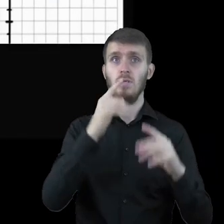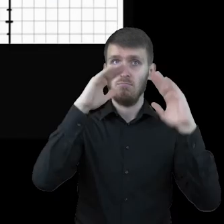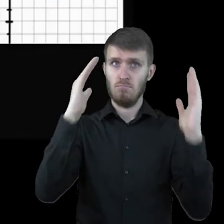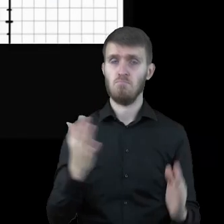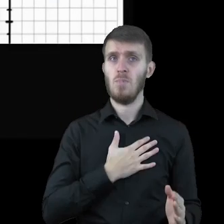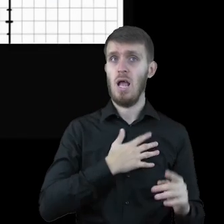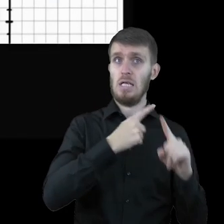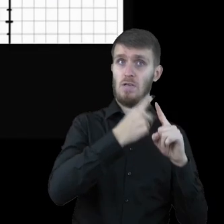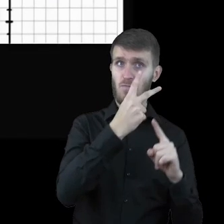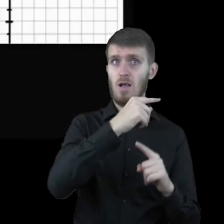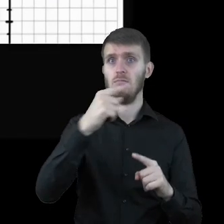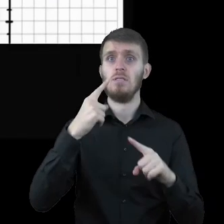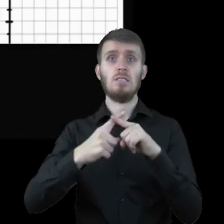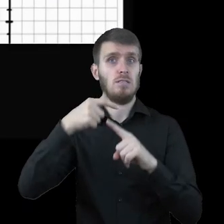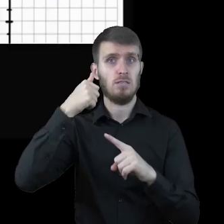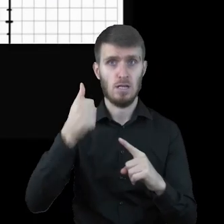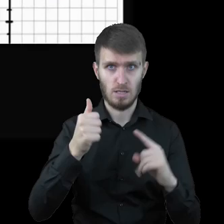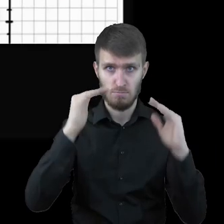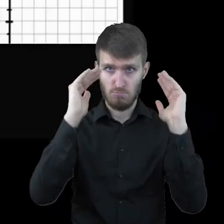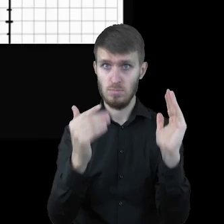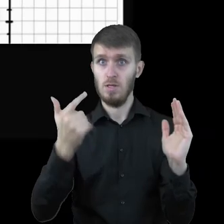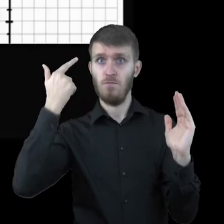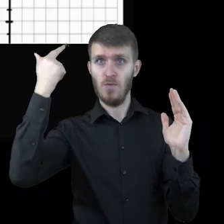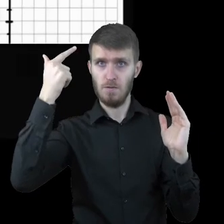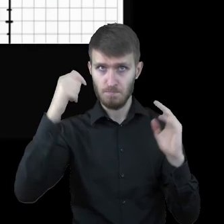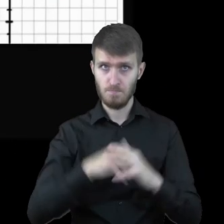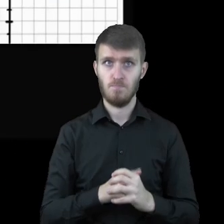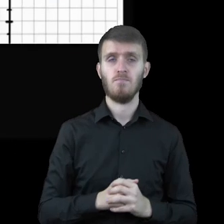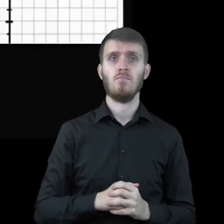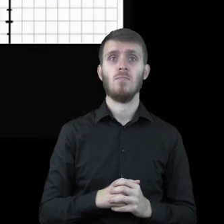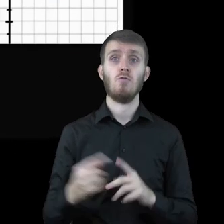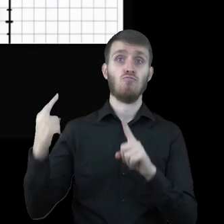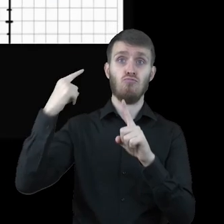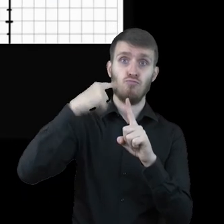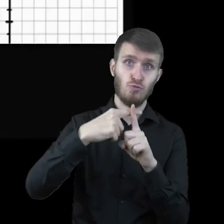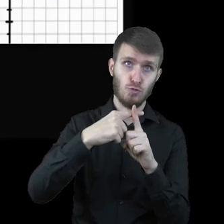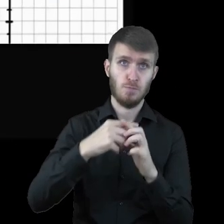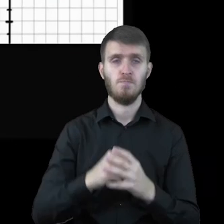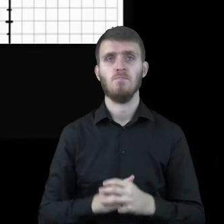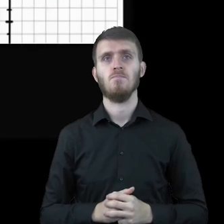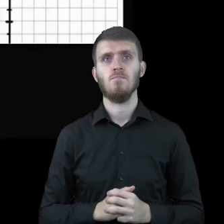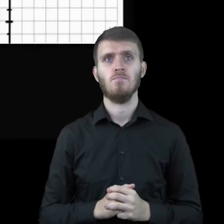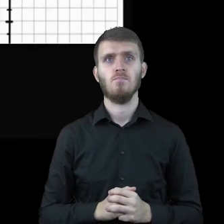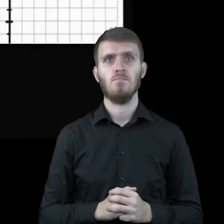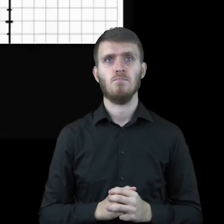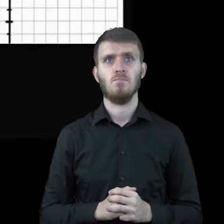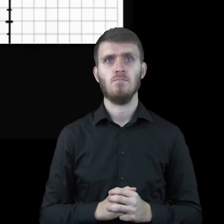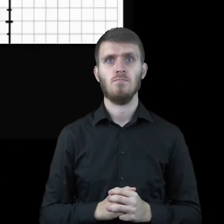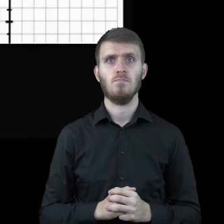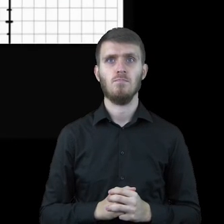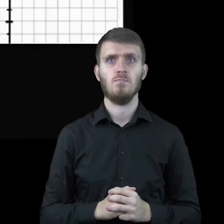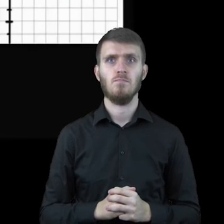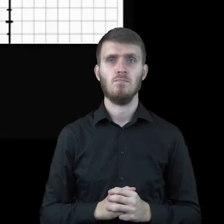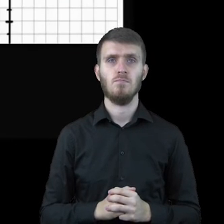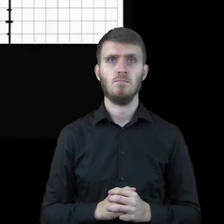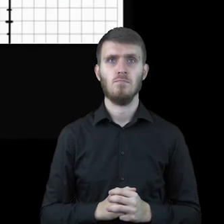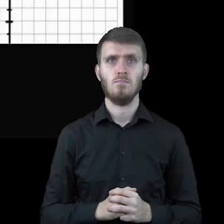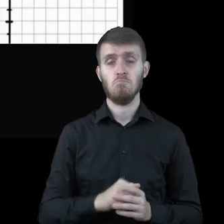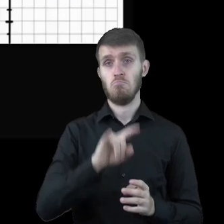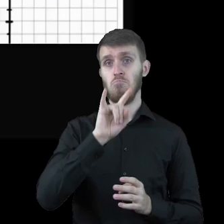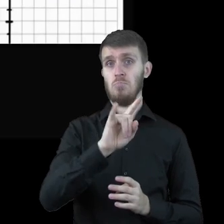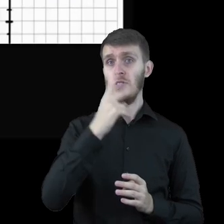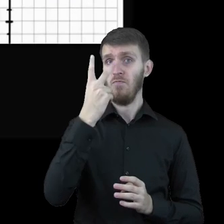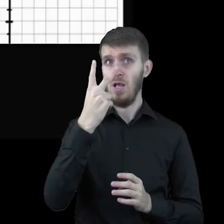X1 do kwadratu, czyli różnica współrzędnych do kwadratu, różnica